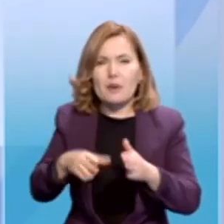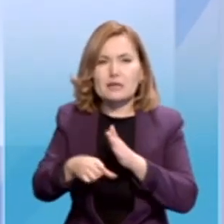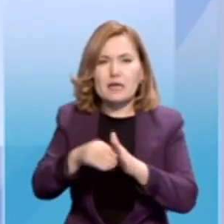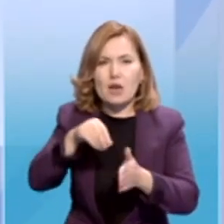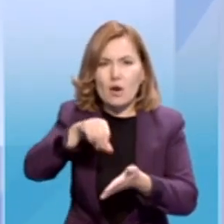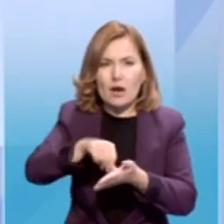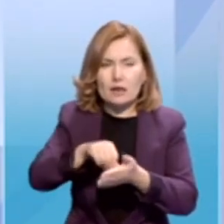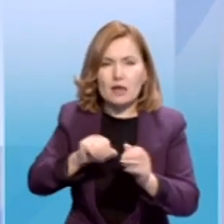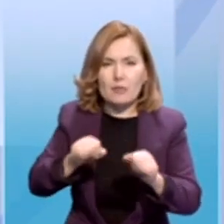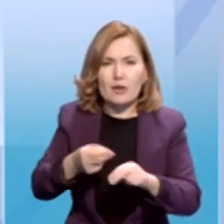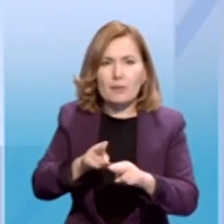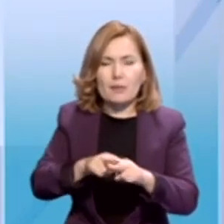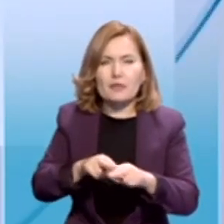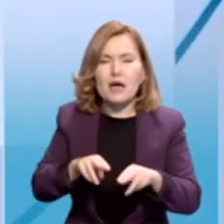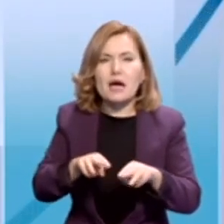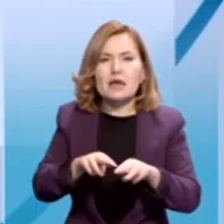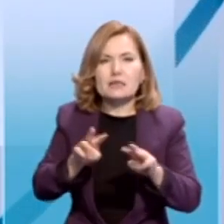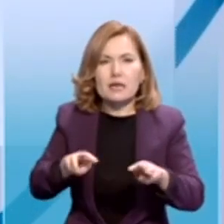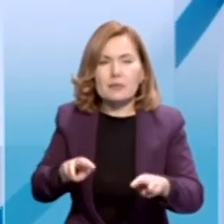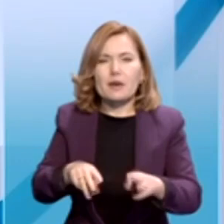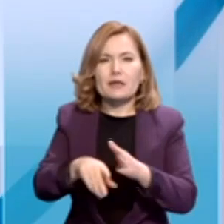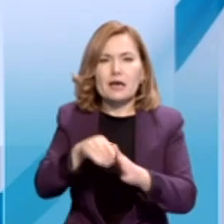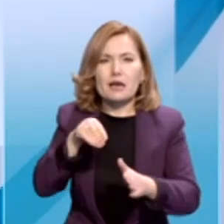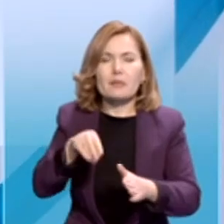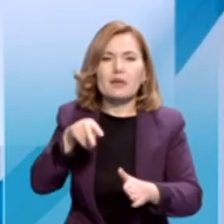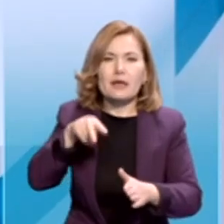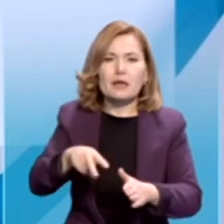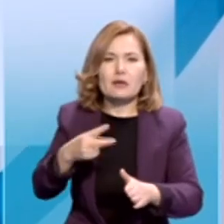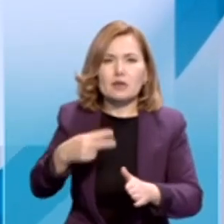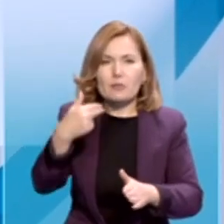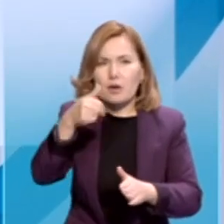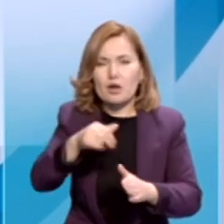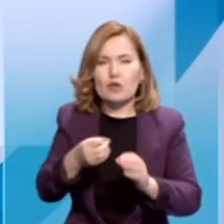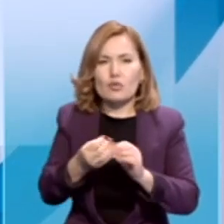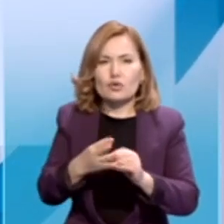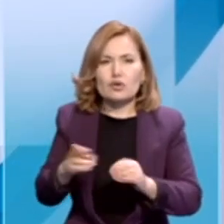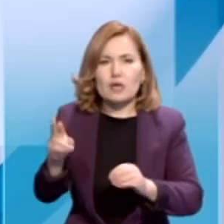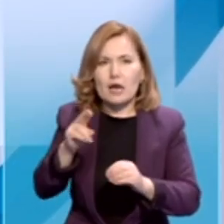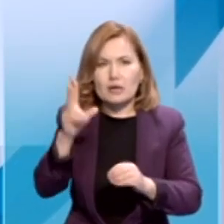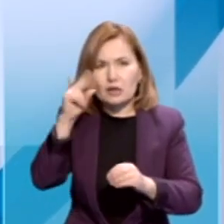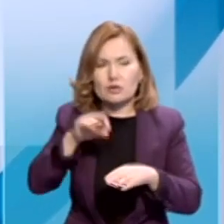қатыса алады. Сенат сайлауы 2023 жылдың 14 қаңтарында өтеді.